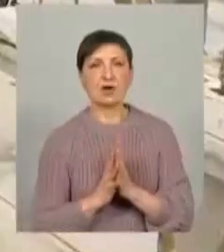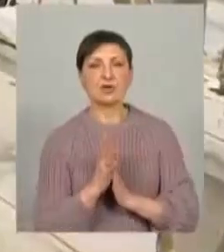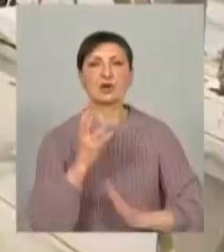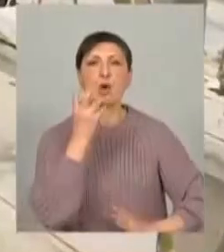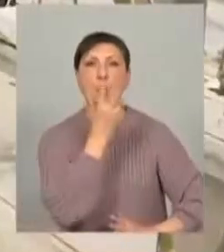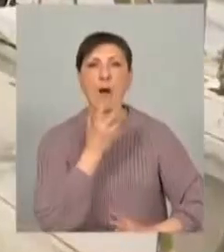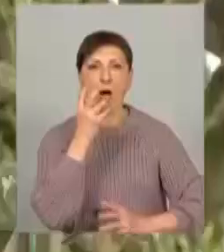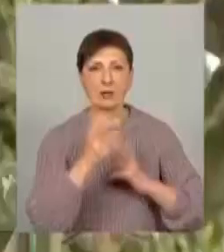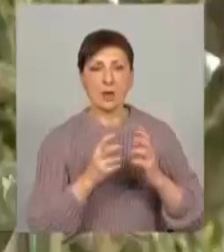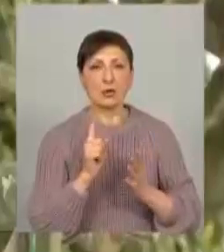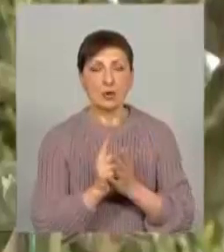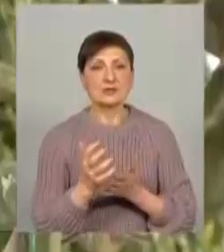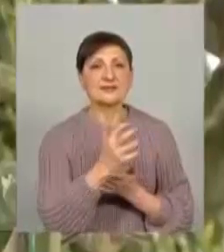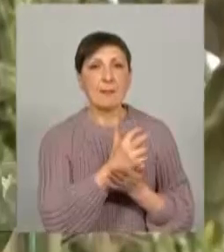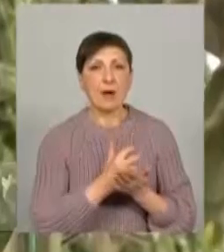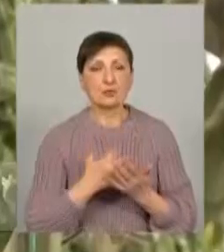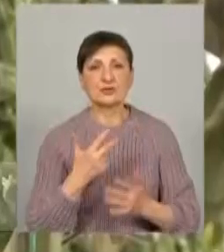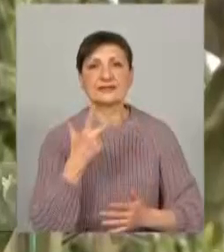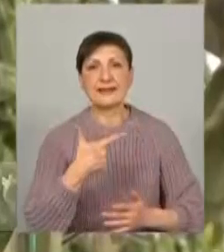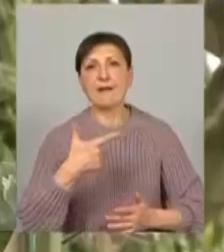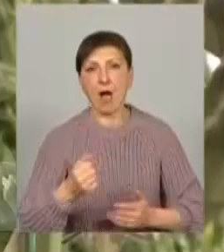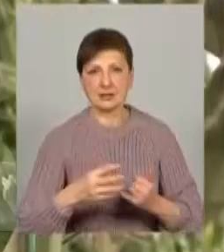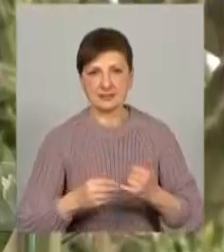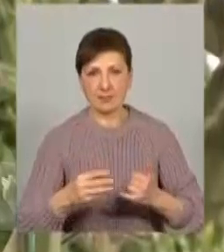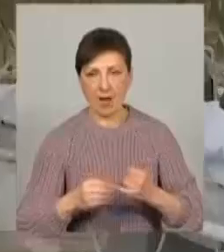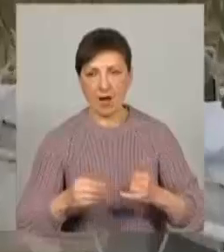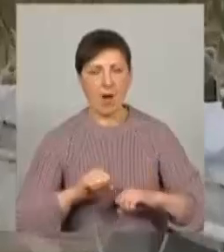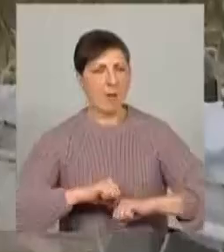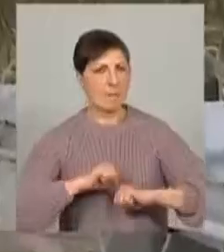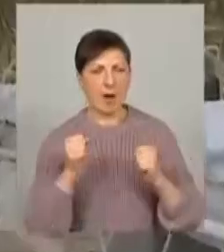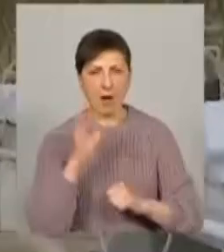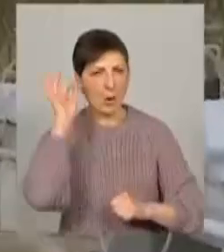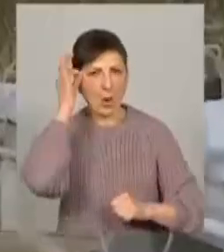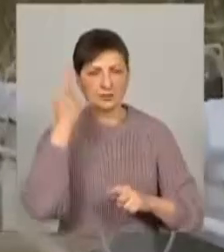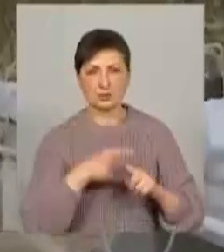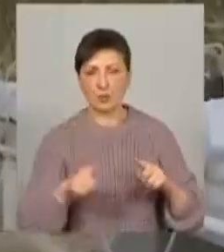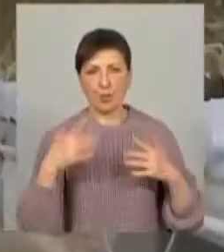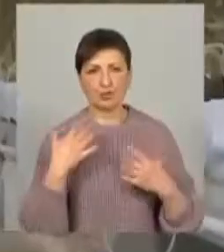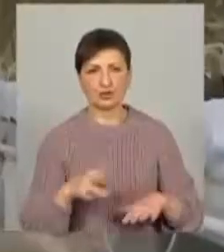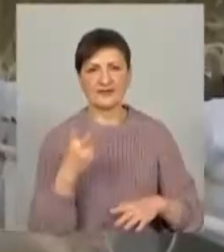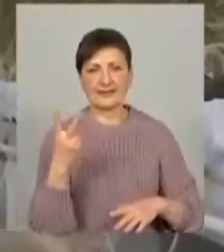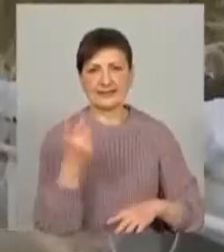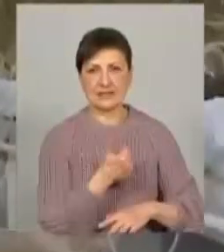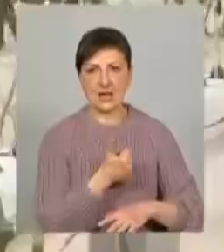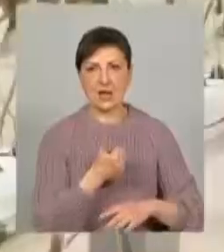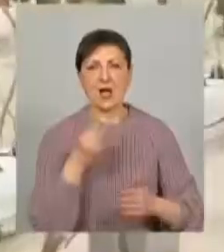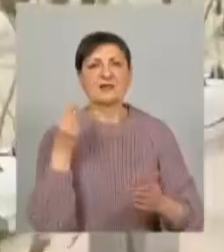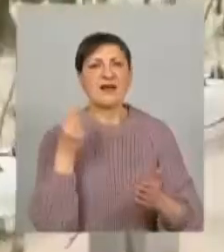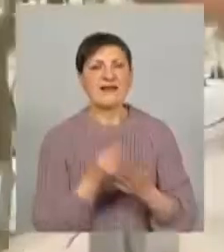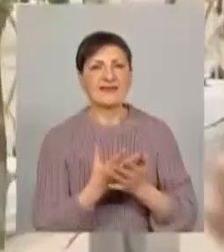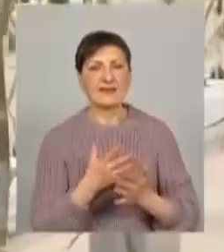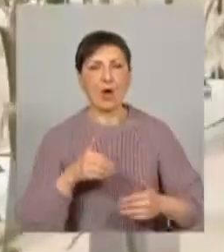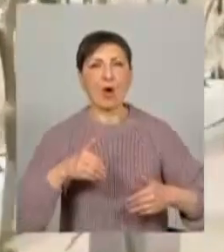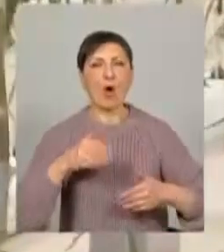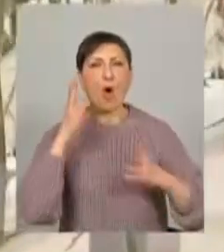томаты должны были собрать урожай из трех гектаров земли из-за небывалых Морозов которые держатся в регионе последние две недели дорогие голландские